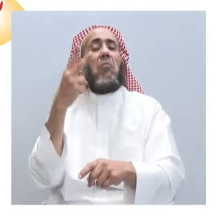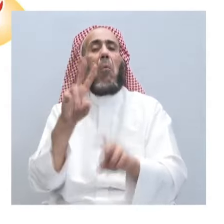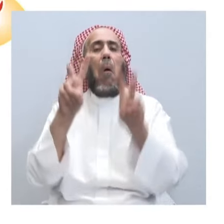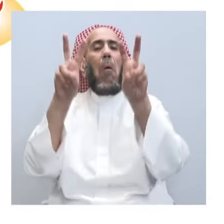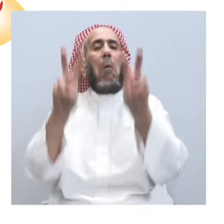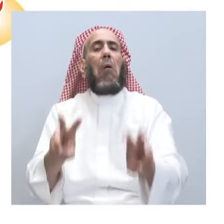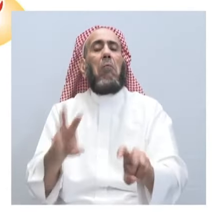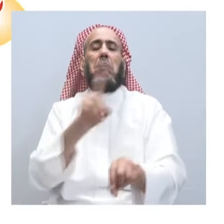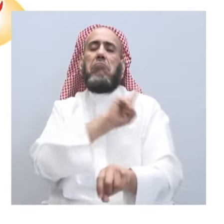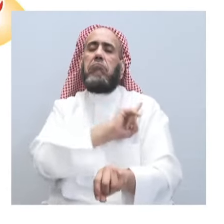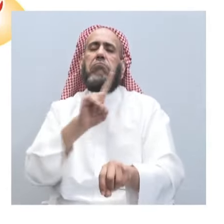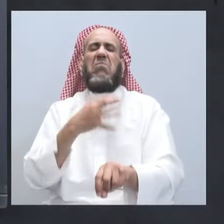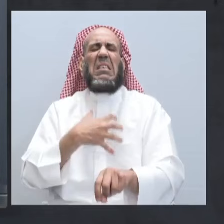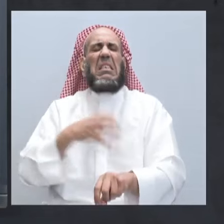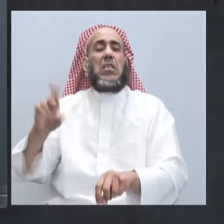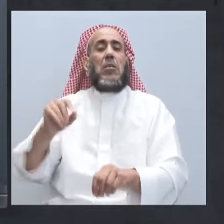فيه